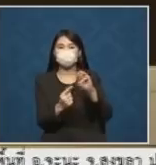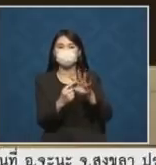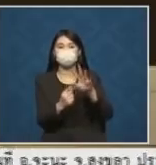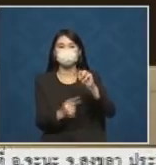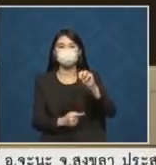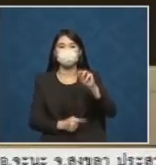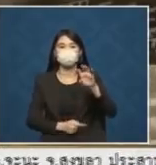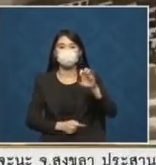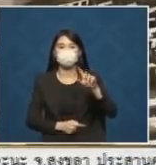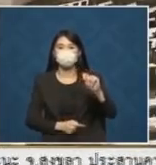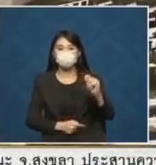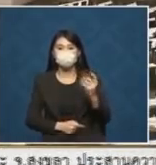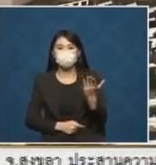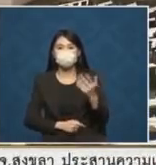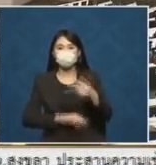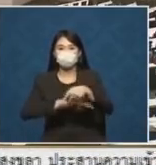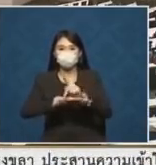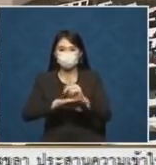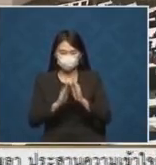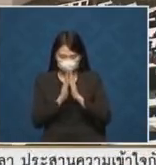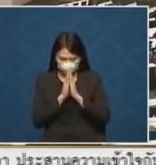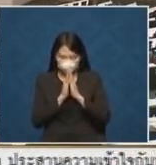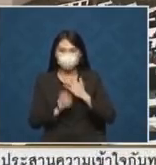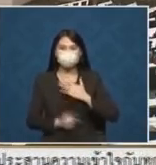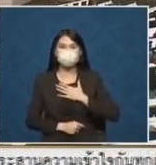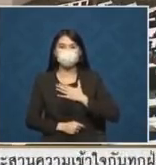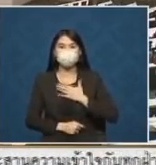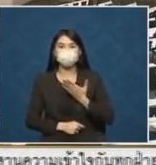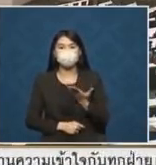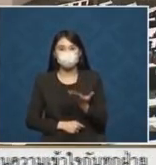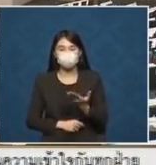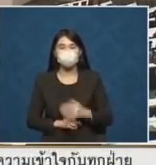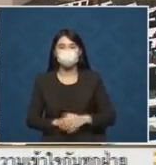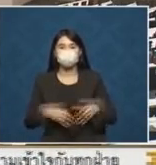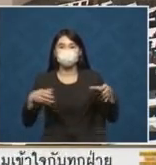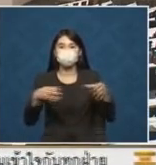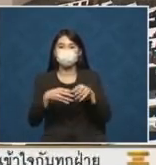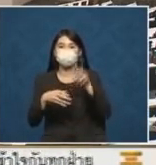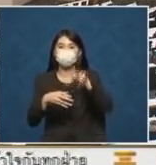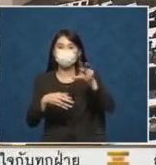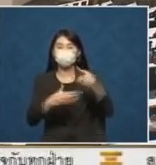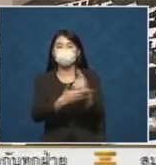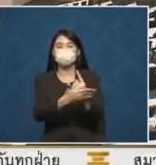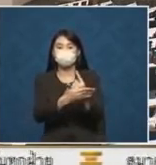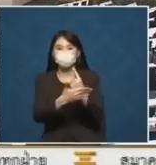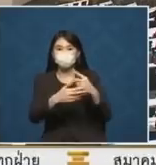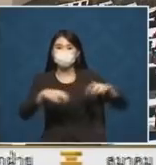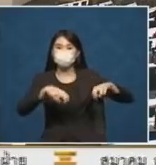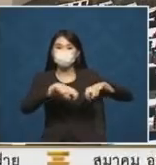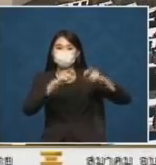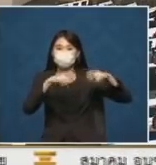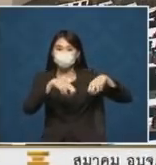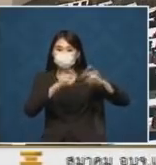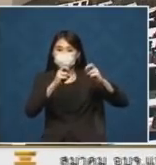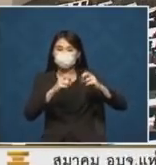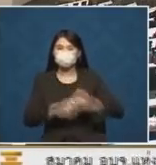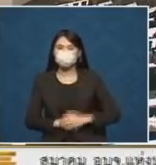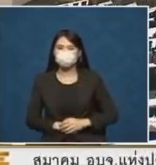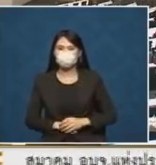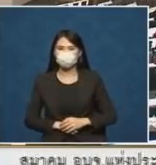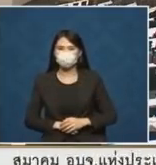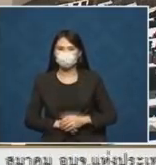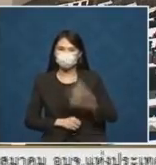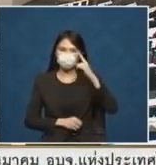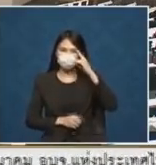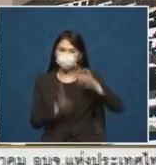พี่นั่งพูดถูกใช่ไหม บางคนไม่ได้อยู่ในห้องประชุมโผล่ไปอยู่งานวัดต่างจังหวัด จ ะม ี บัตรมาเสียบที่นี ่ลังสิมาเลยไปยืนดู